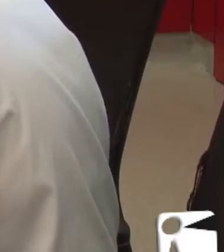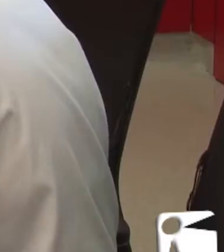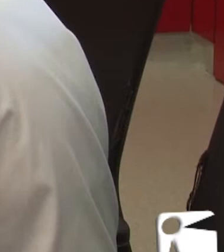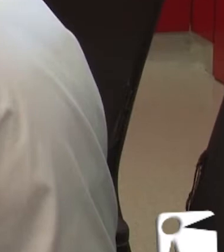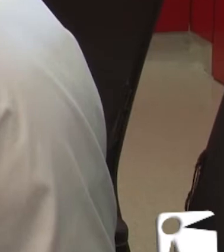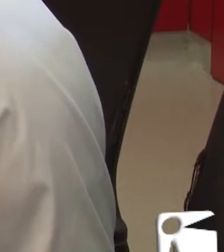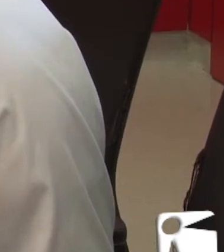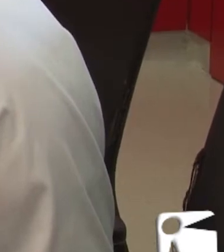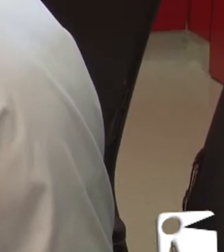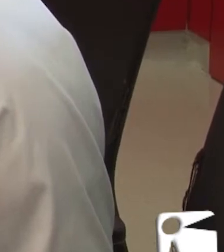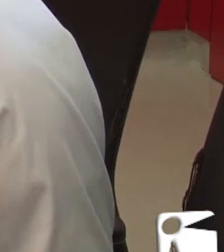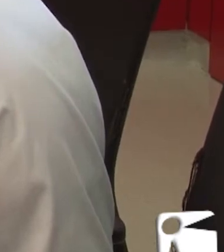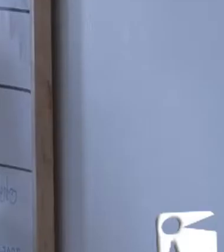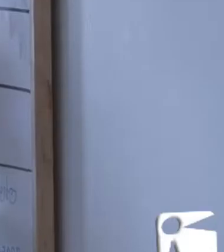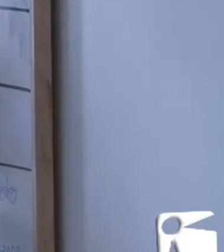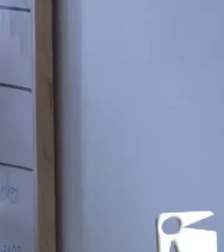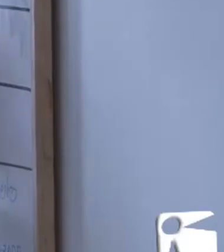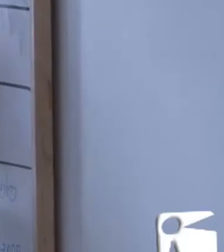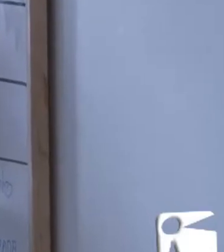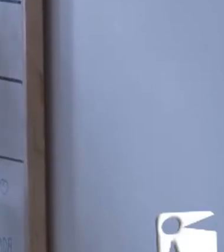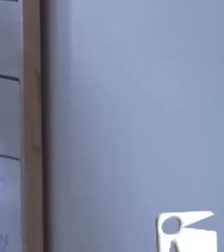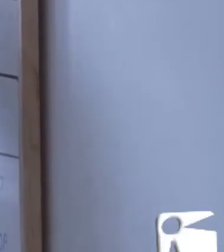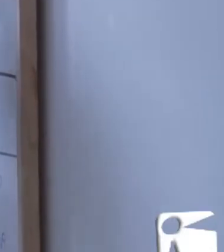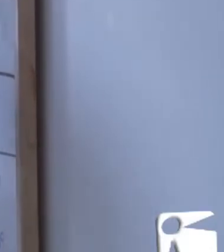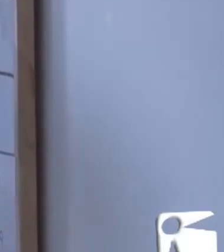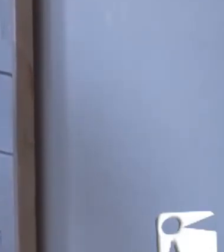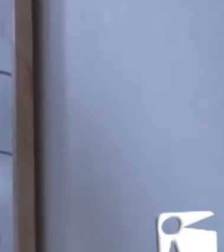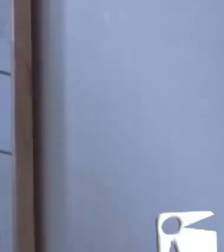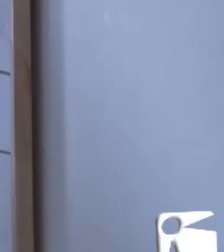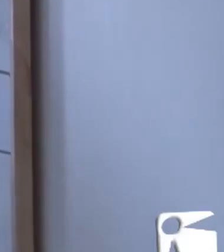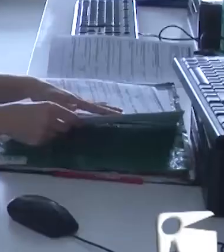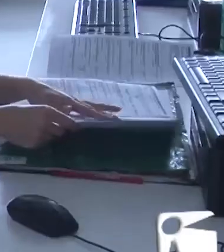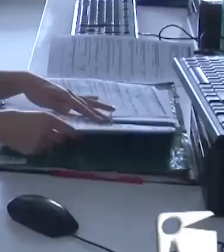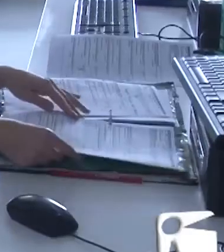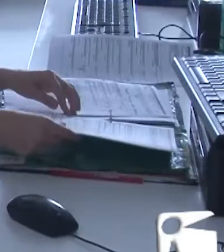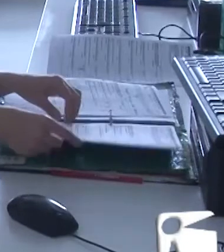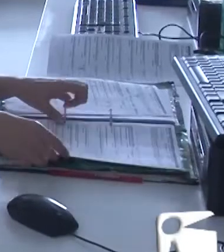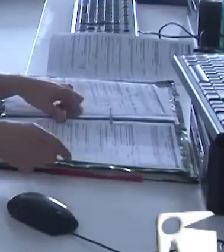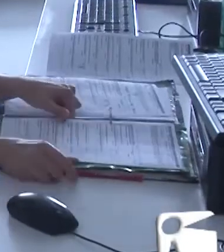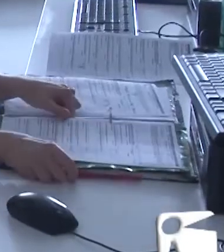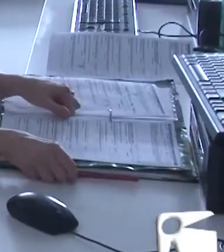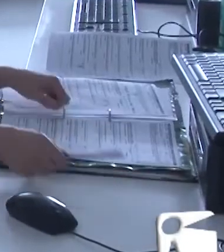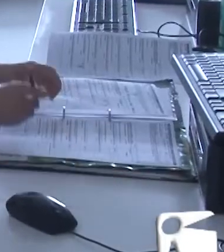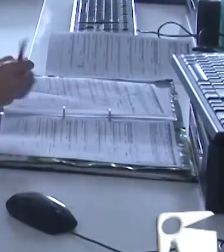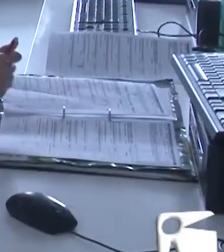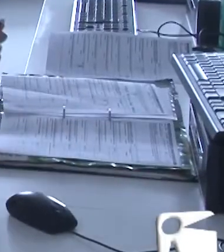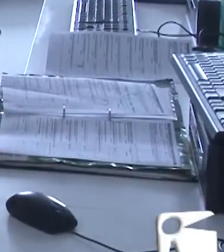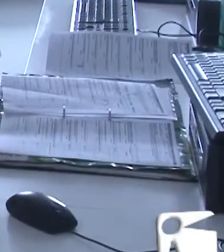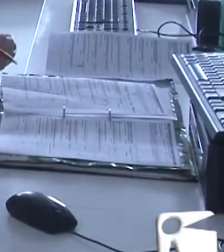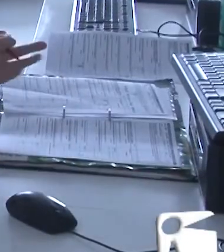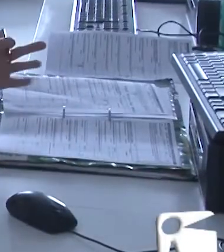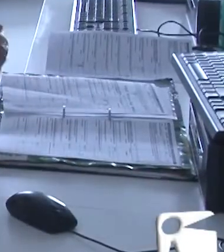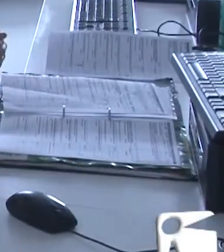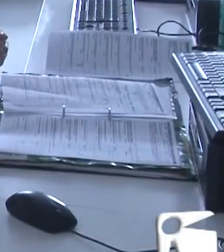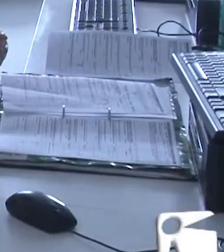ocasions. Unes crítiques que Gómez ha esquivat afirmen que la partida que es destinarà serà molt més elevada que la que els populars havien proposat als pressupostos